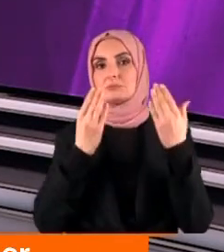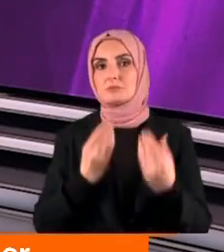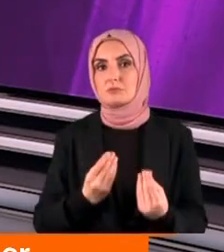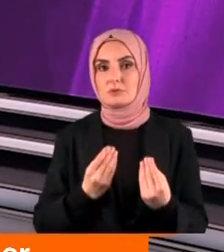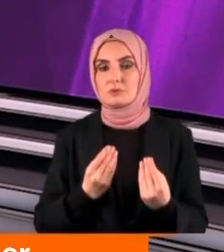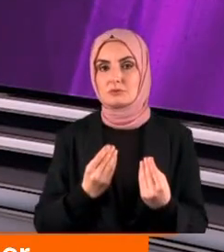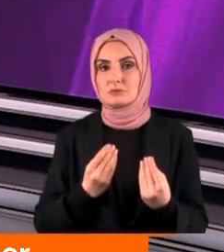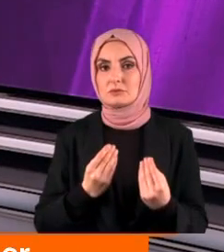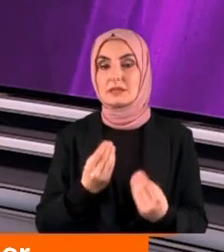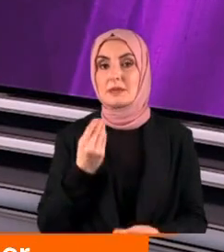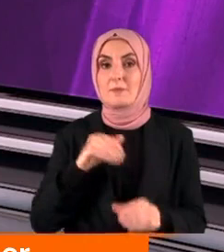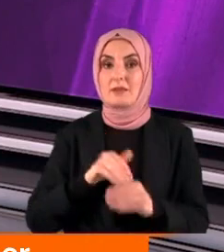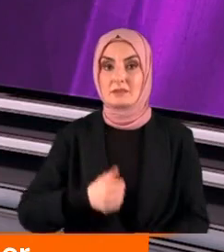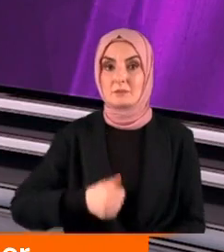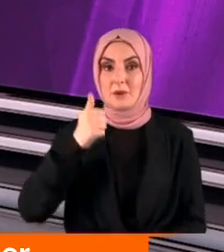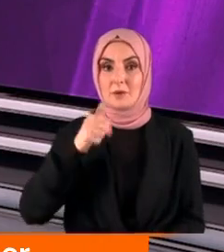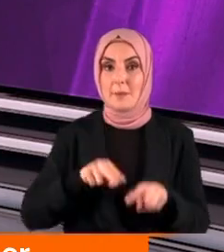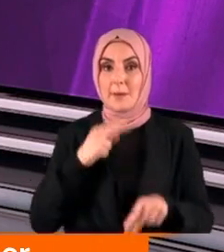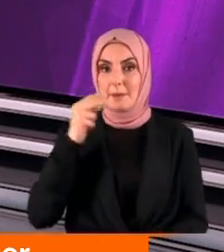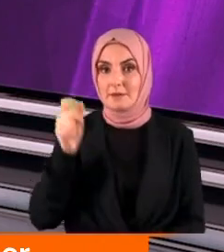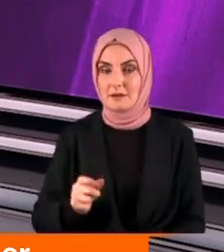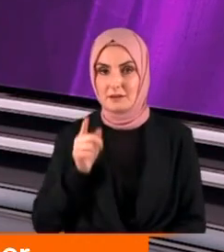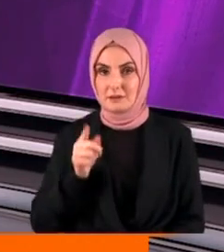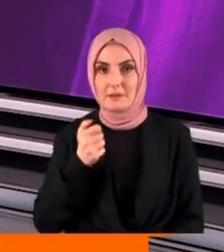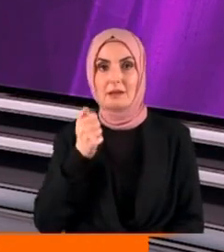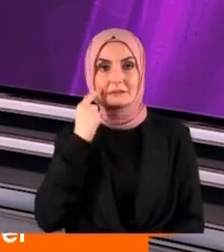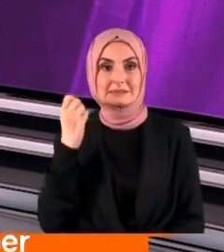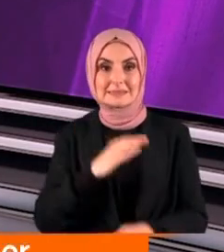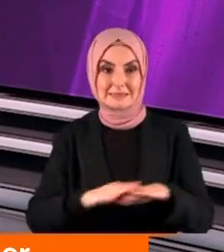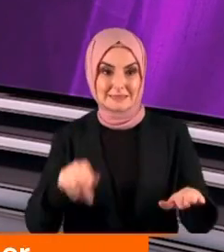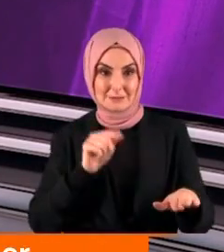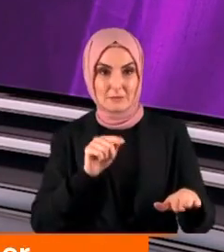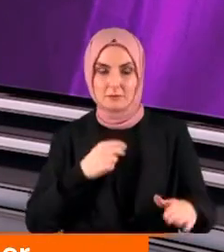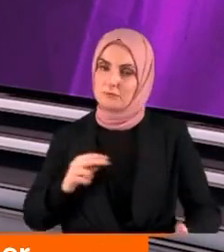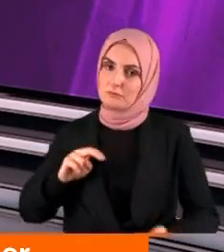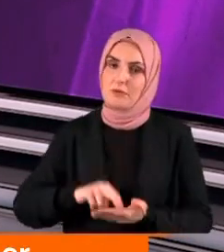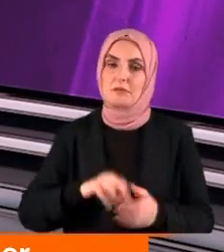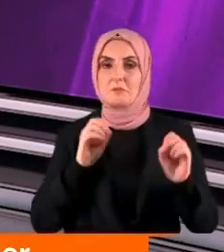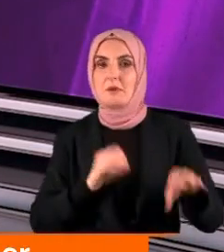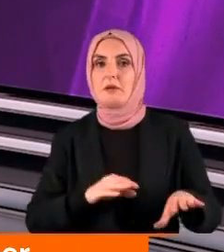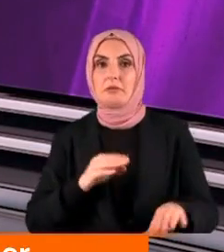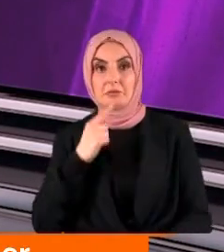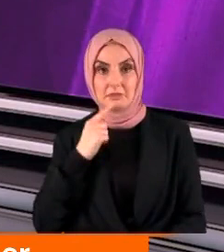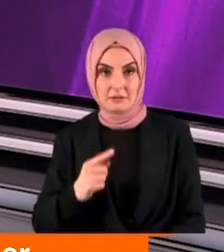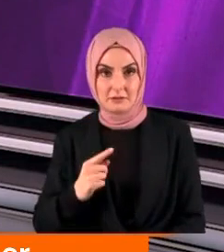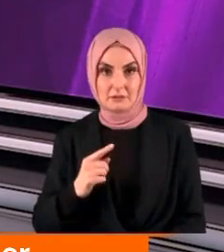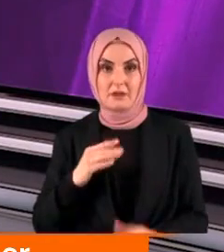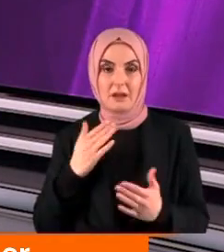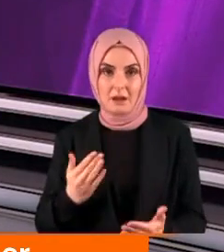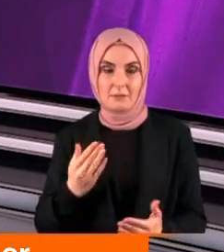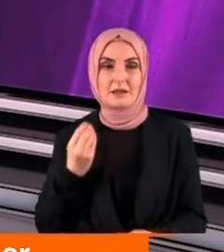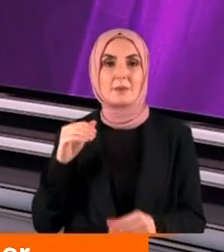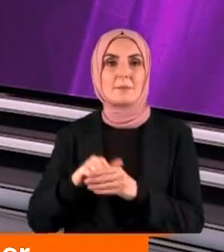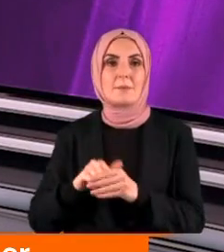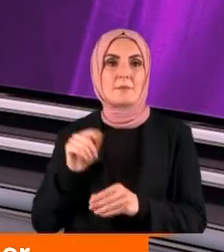Genel Başkanı Akşener altılı masadan kalkarız resti bile çekmişti ittifak ortağına ancak partinin HDP tavrı kısa sürede değişmiş